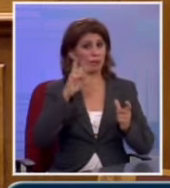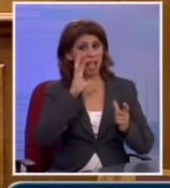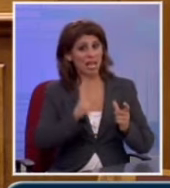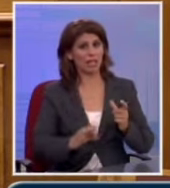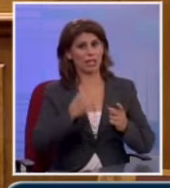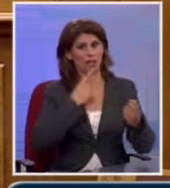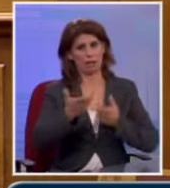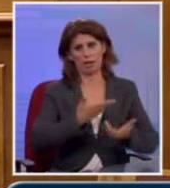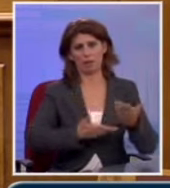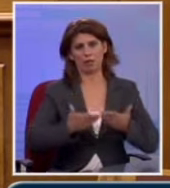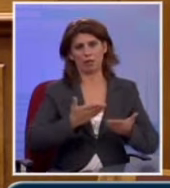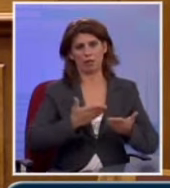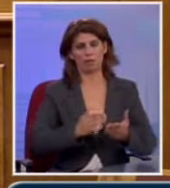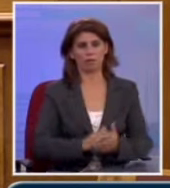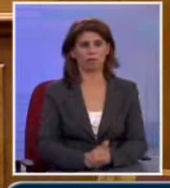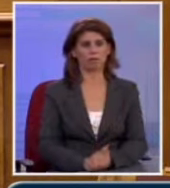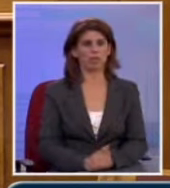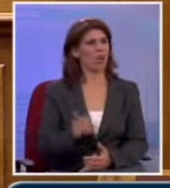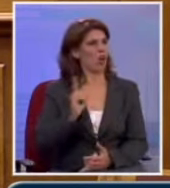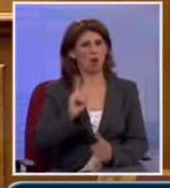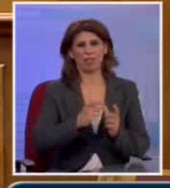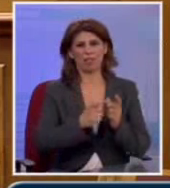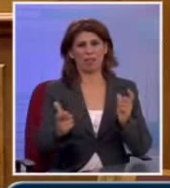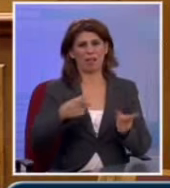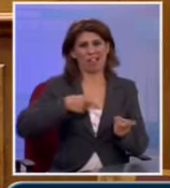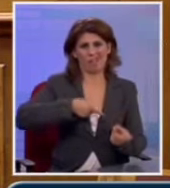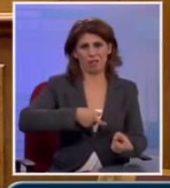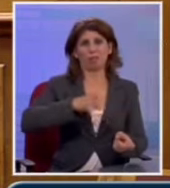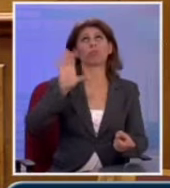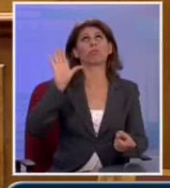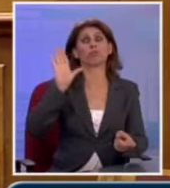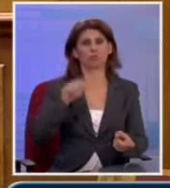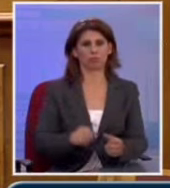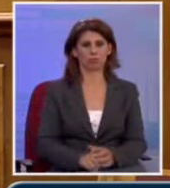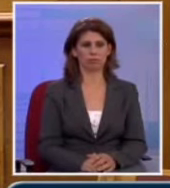ειλικρινή διαπραγμάτευση. Όχι στο τραπέζι των εκβιασμών.